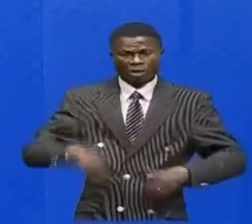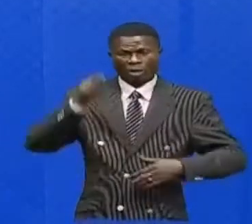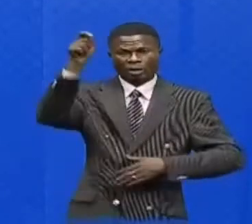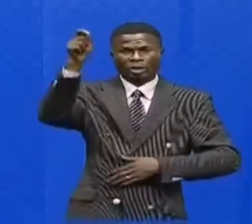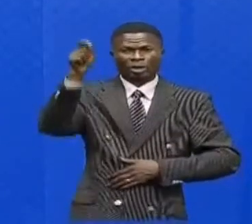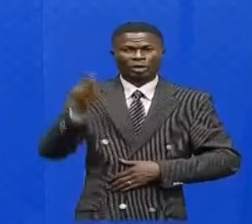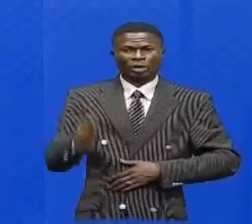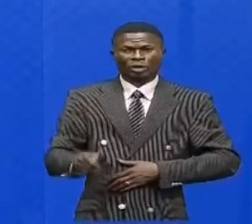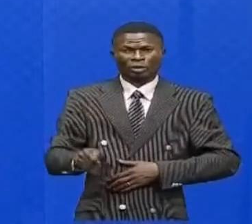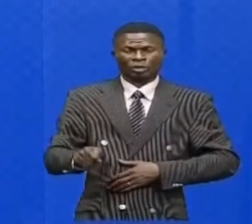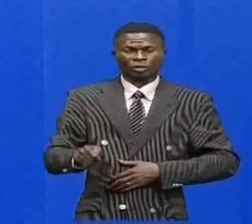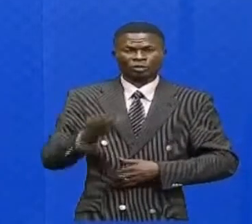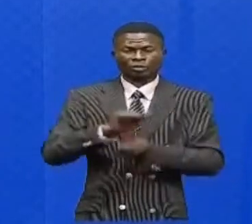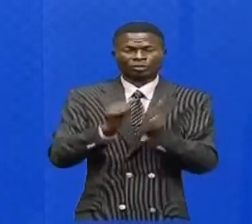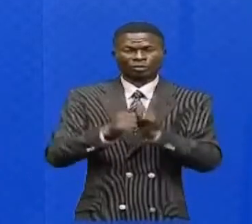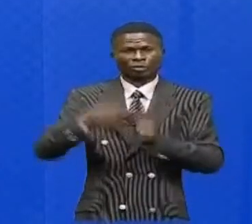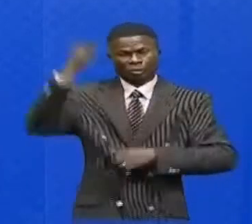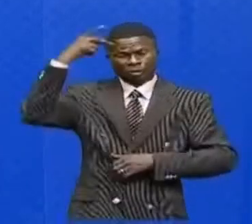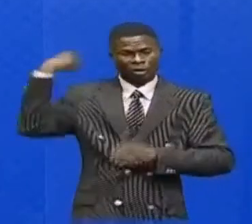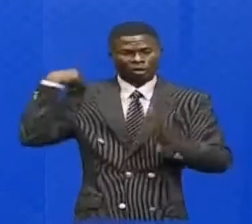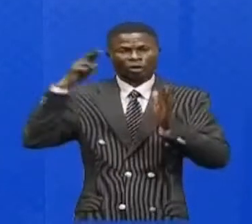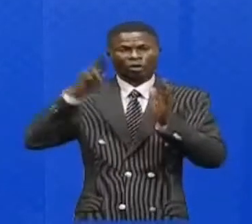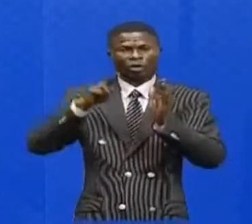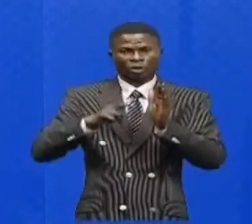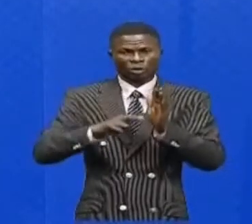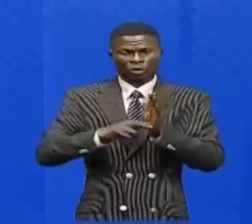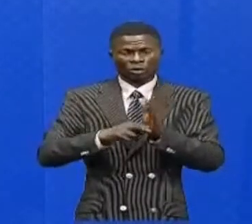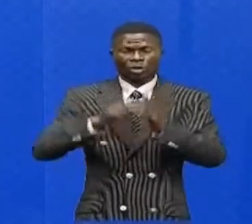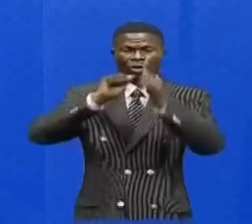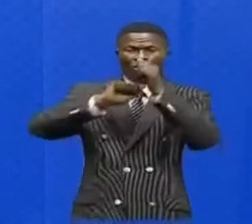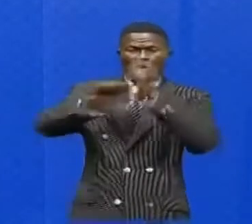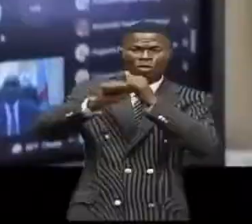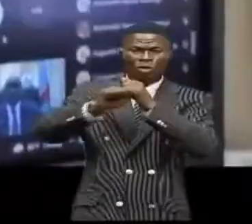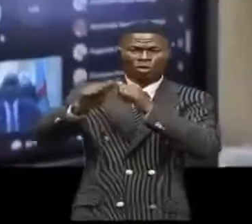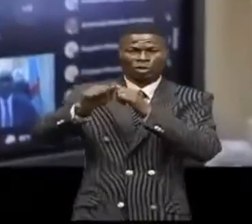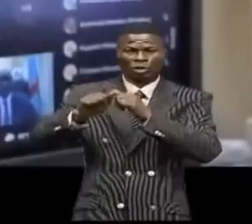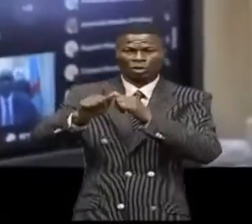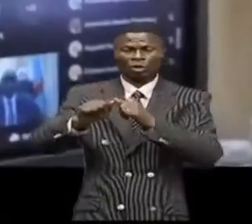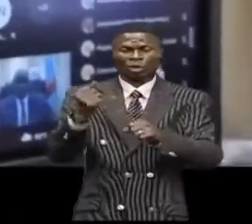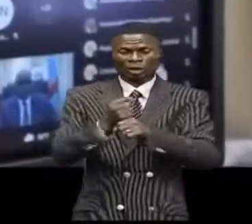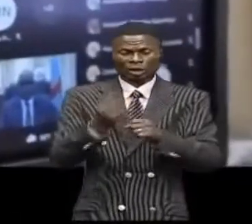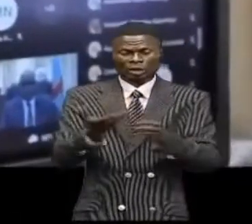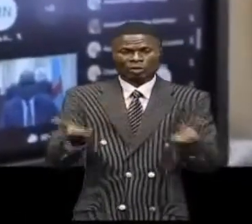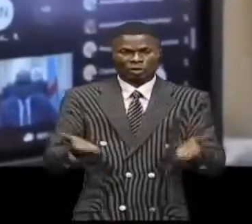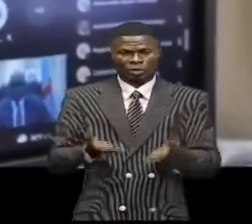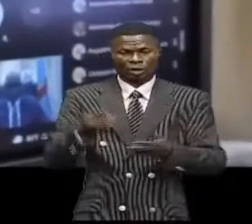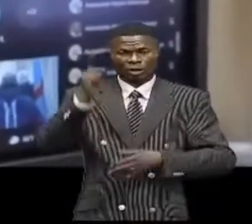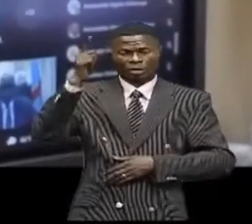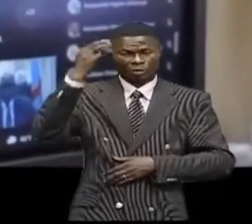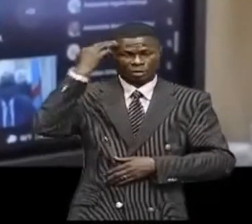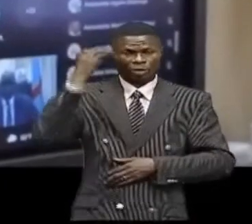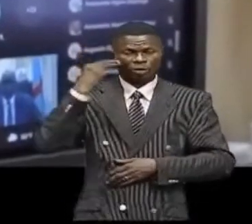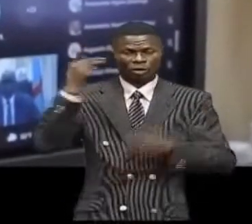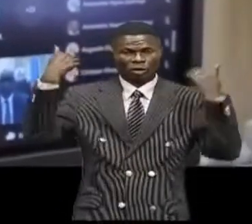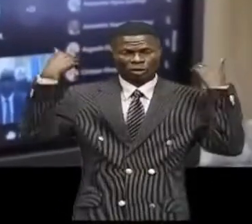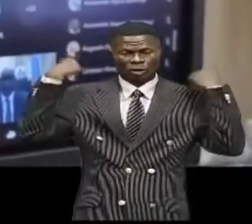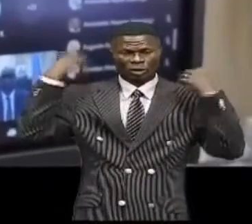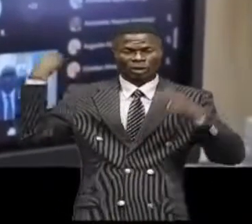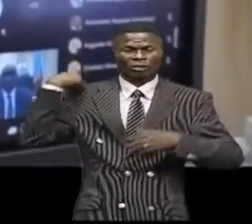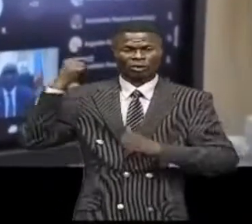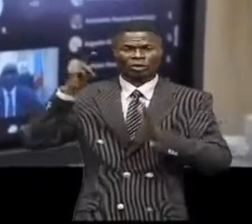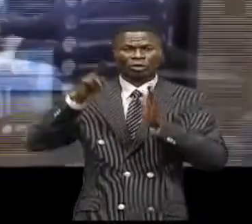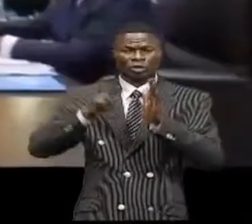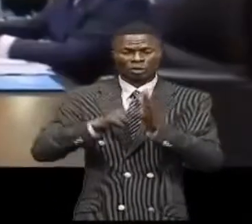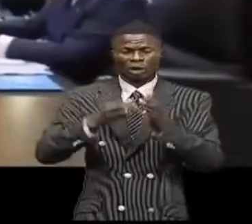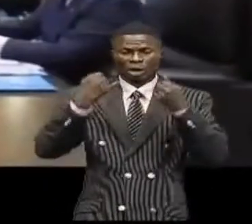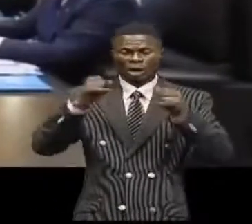Dans le cadre de la politique gouvernementale de la promotion de la production locale, le Premier ministre chef du gouvernement a informé